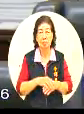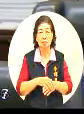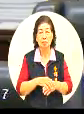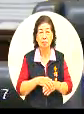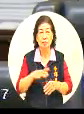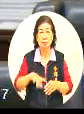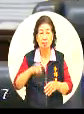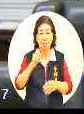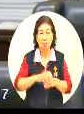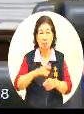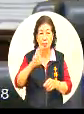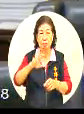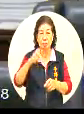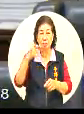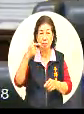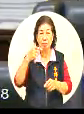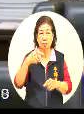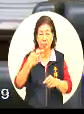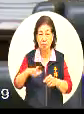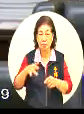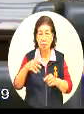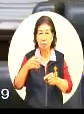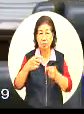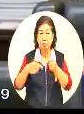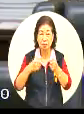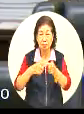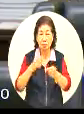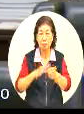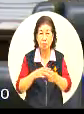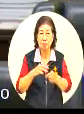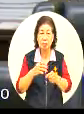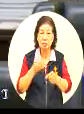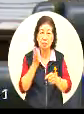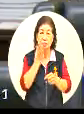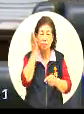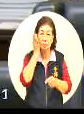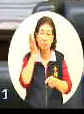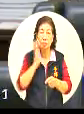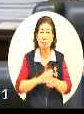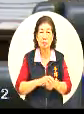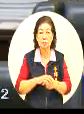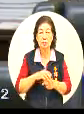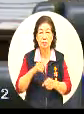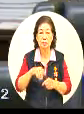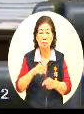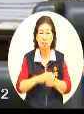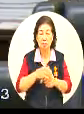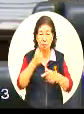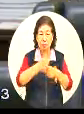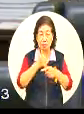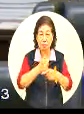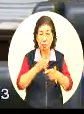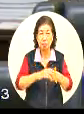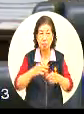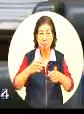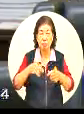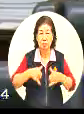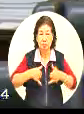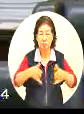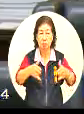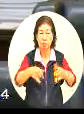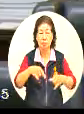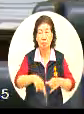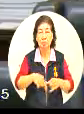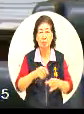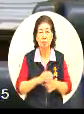手70几年开始顺利用这个建筑线所以本身在这